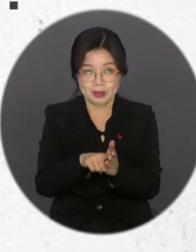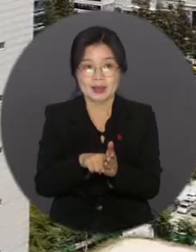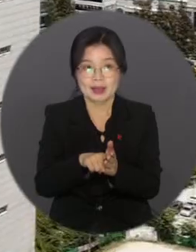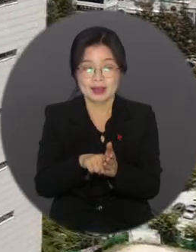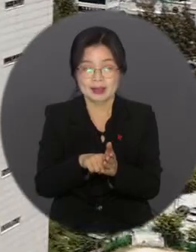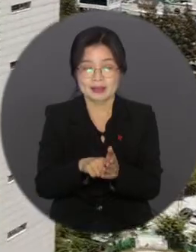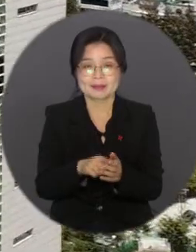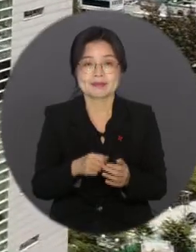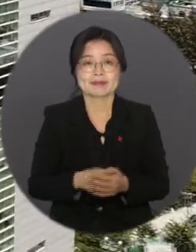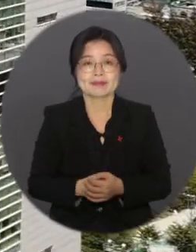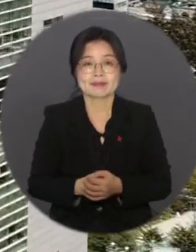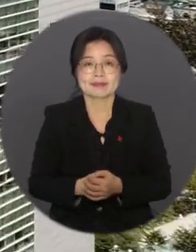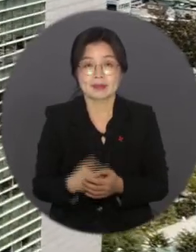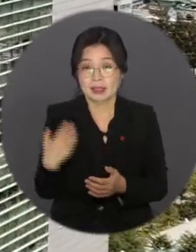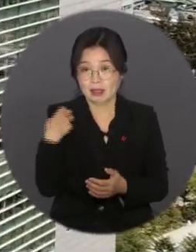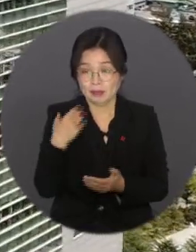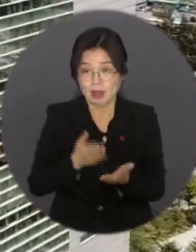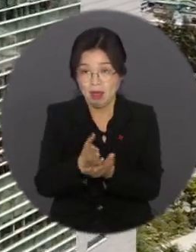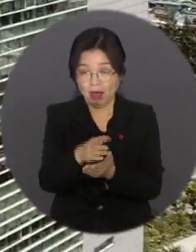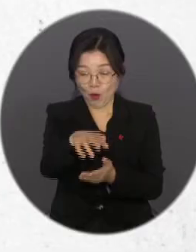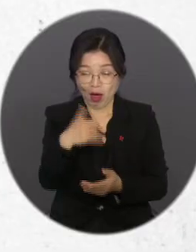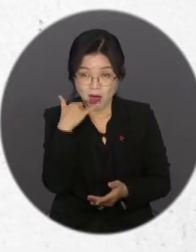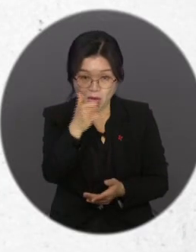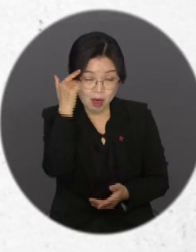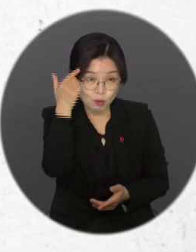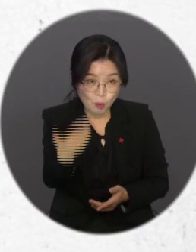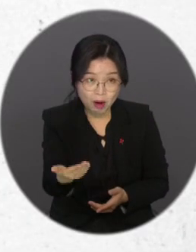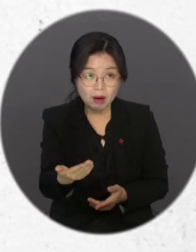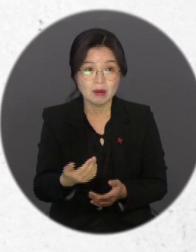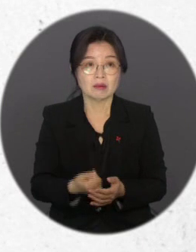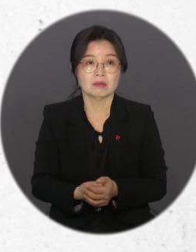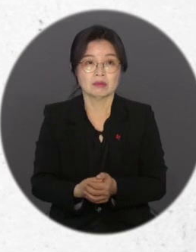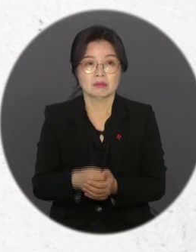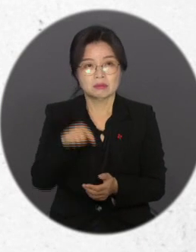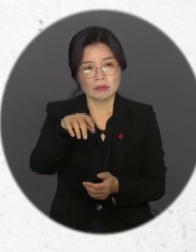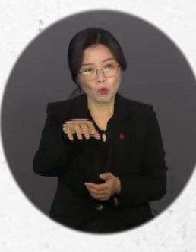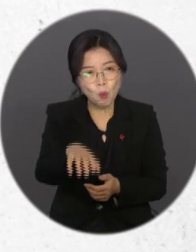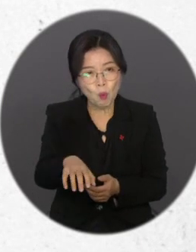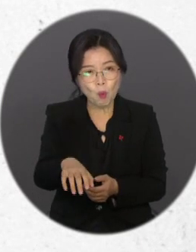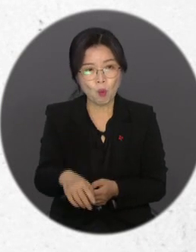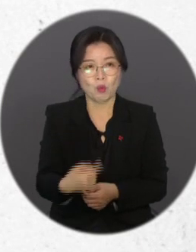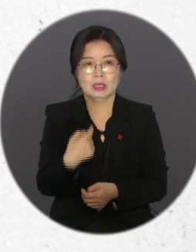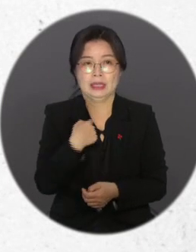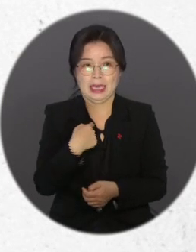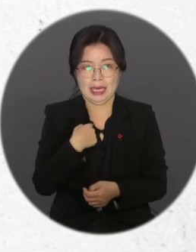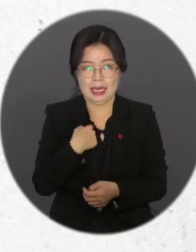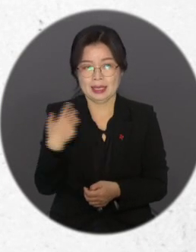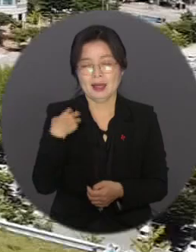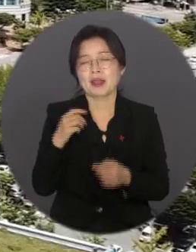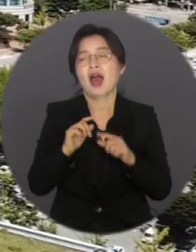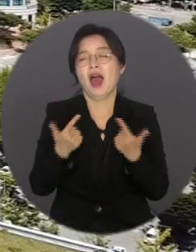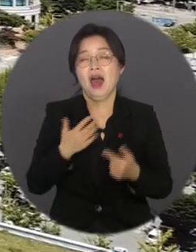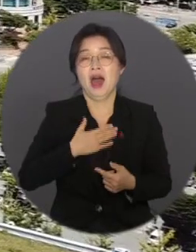기능을. 전담팀이 있다는 부서에 전화를 걸어봤습니다. 부실공사 적격은 이제 저희 쪽이 다른 걸로 알고